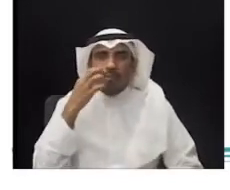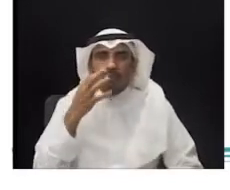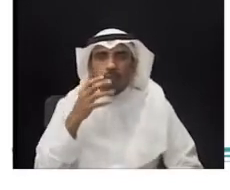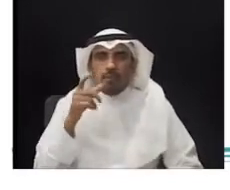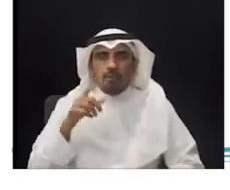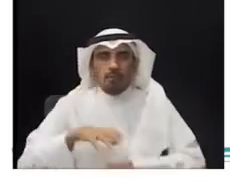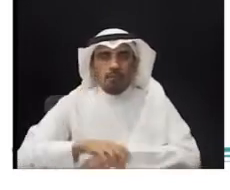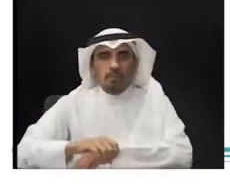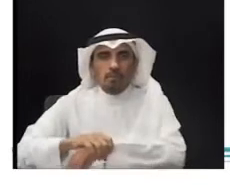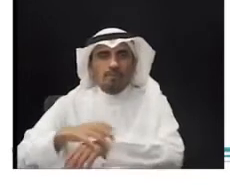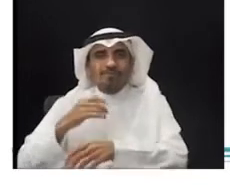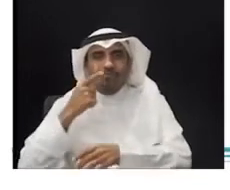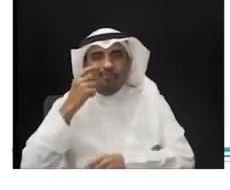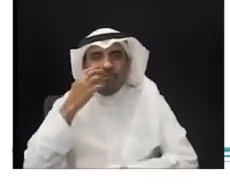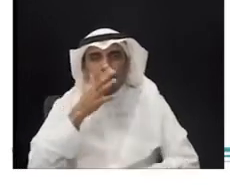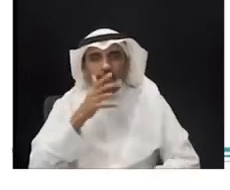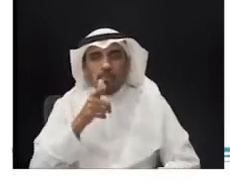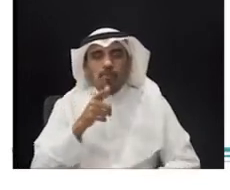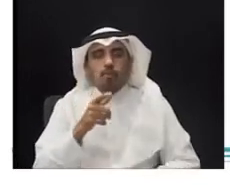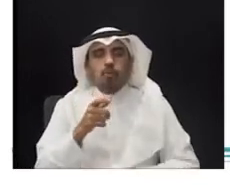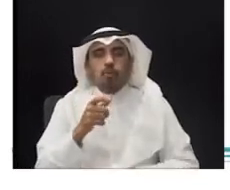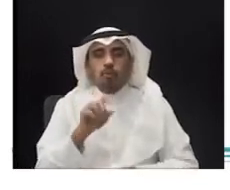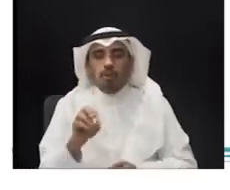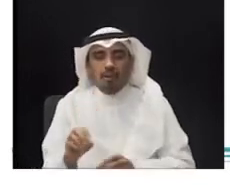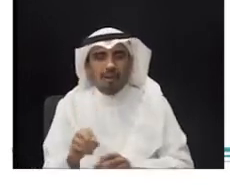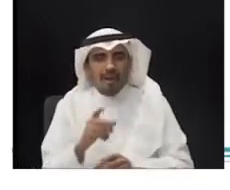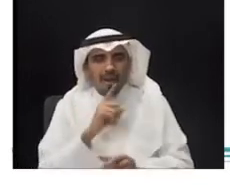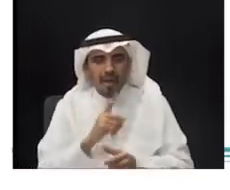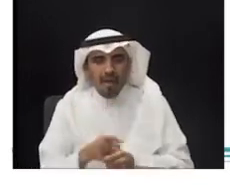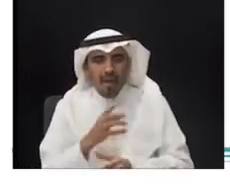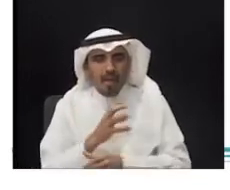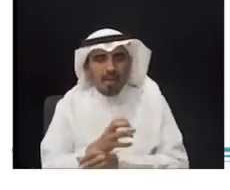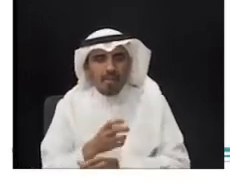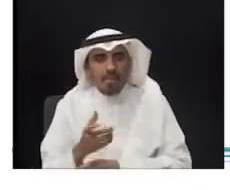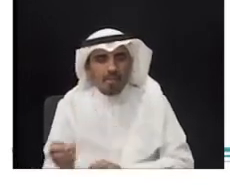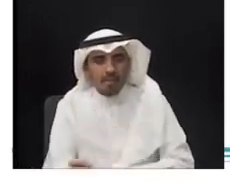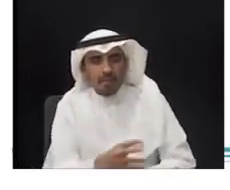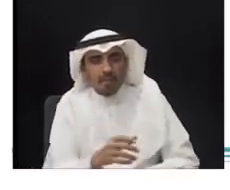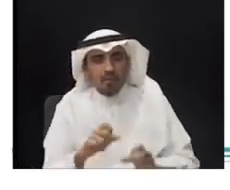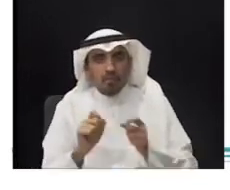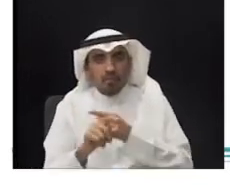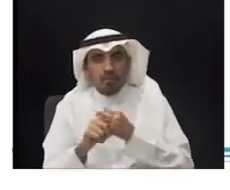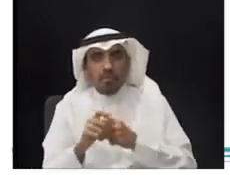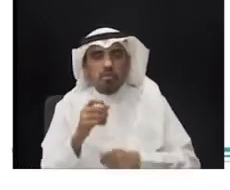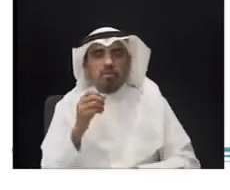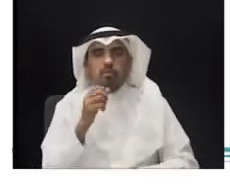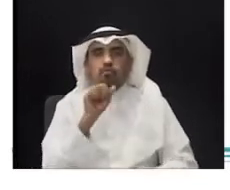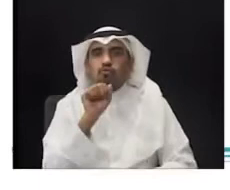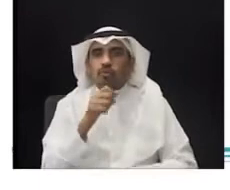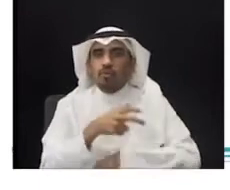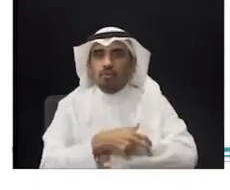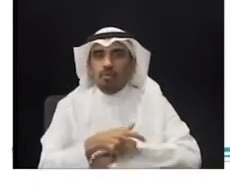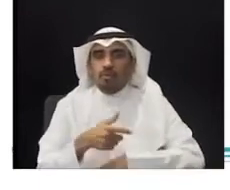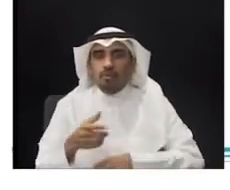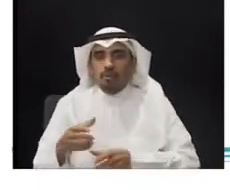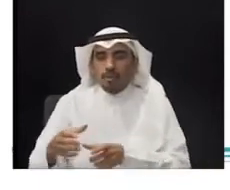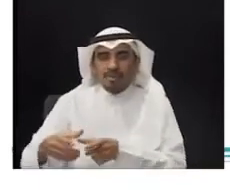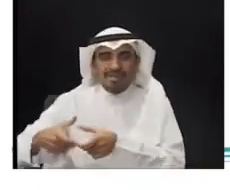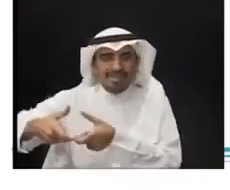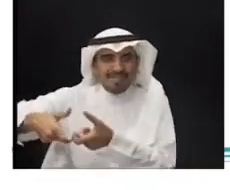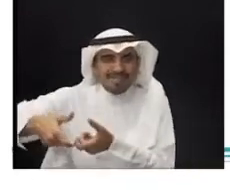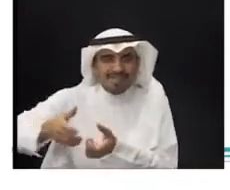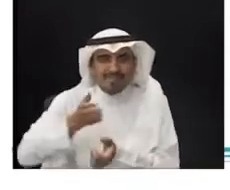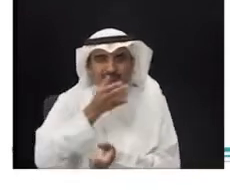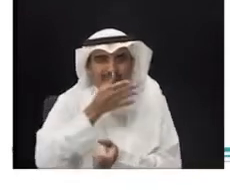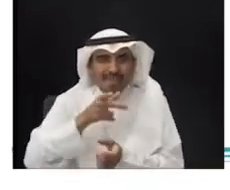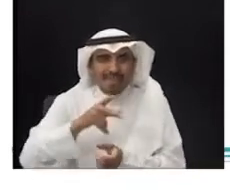وبصرك للرجل الرديء البصر لك صدقة، وإماطتك الحجر والشوكة والعظم عن الطريق لك صدقة، وإفراغك من دلوك في